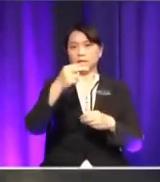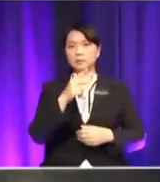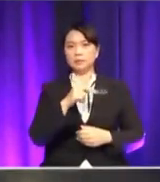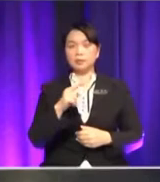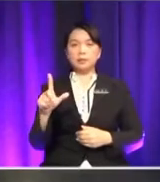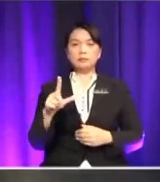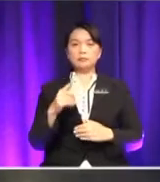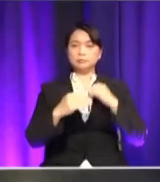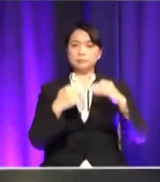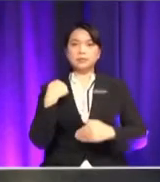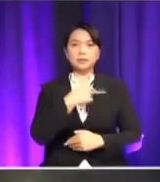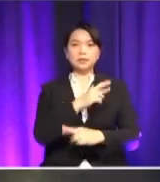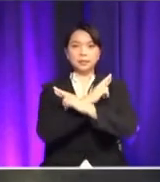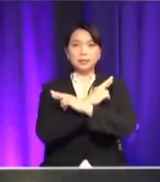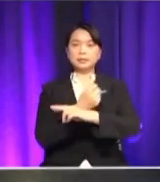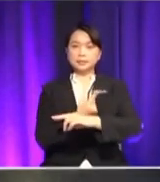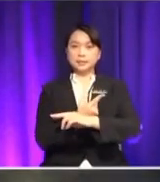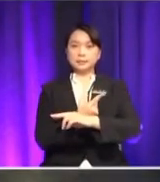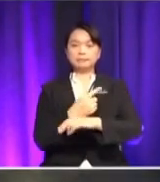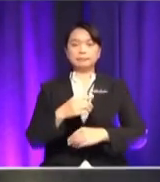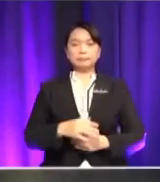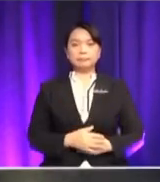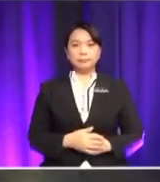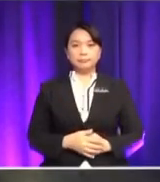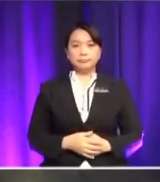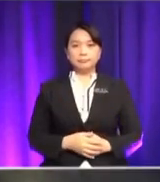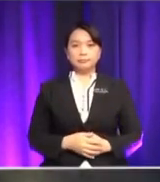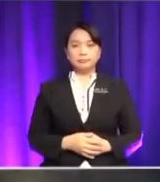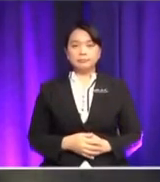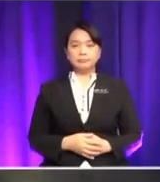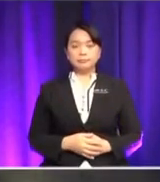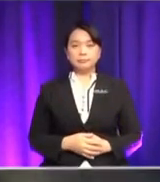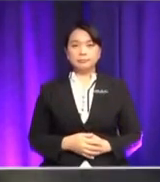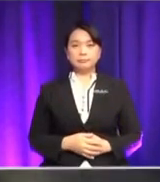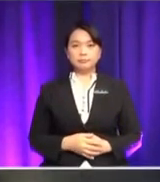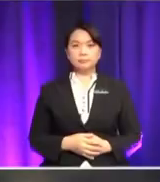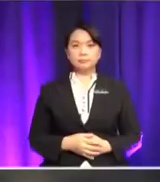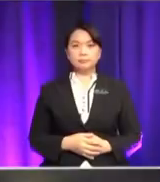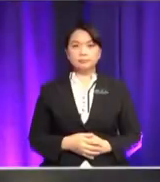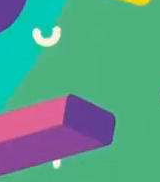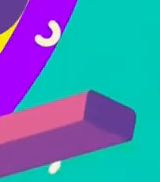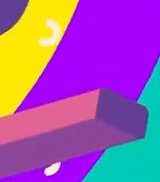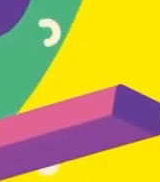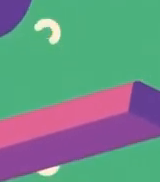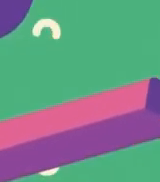so kita beli beras kita seketika terus kamu sama kami tentunya di TV GPM jangan kemana-mana